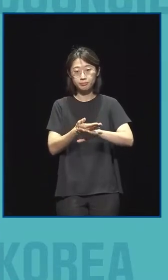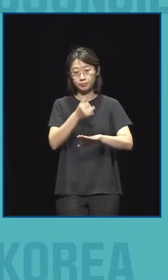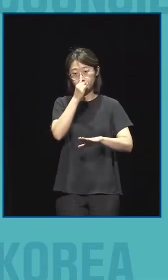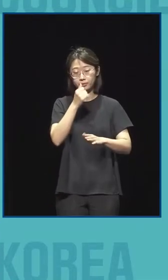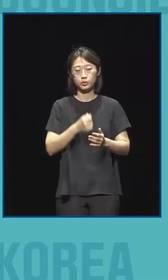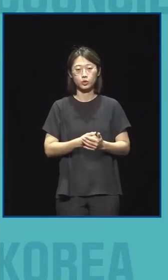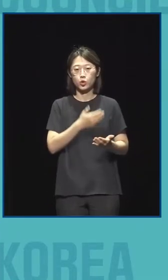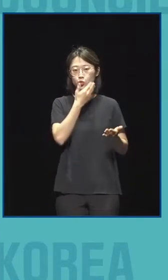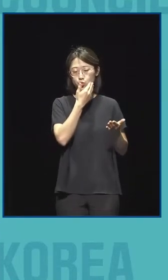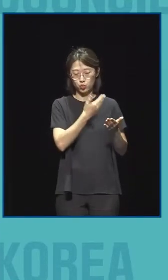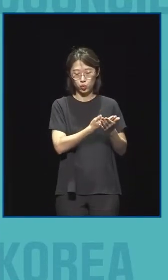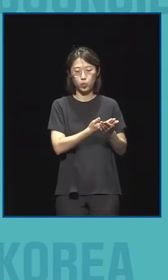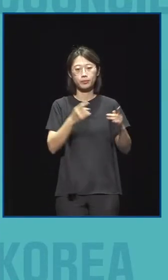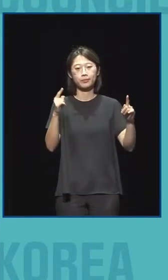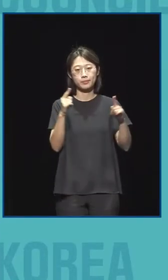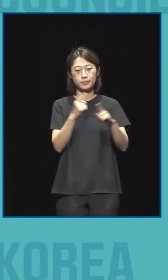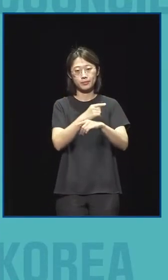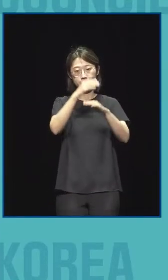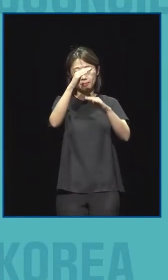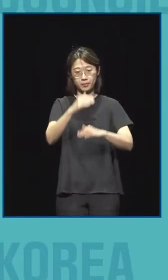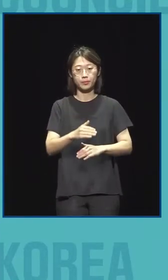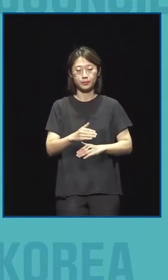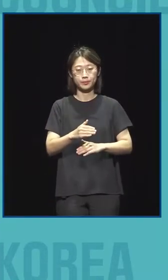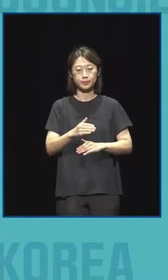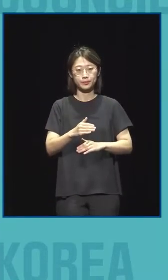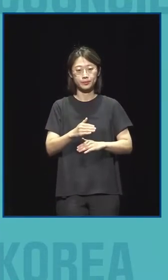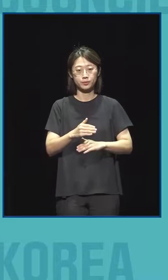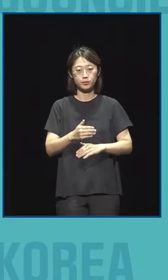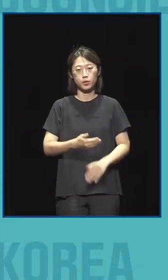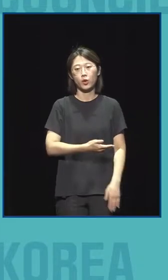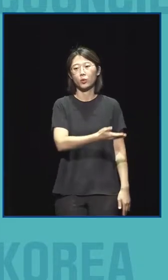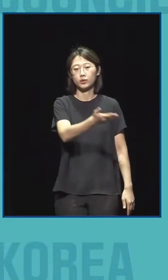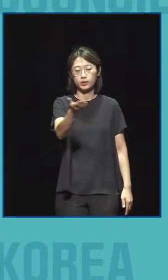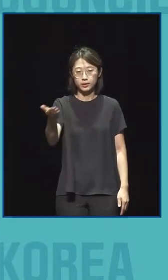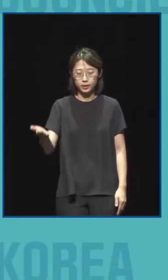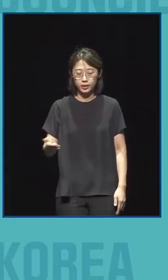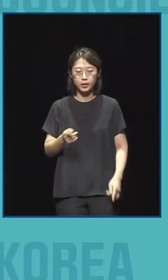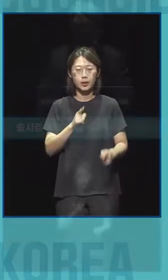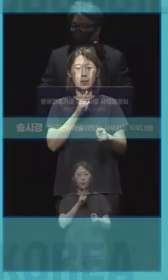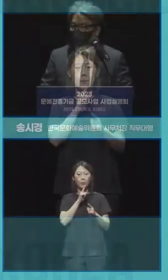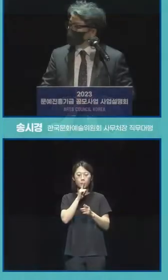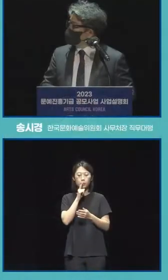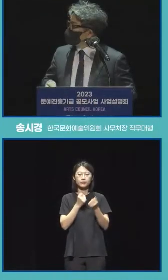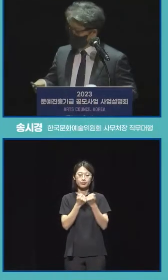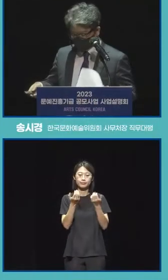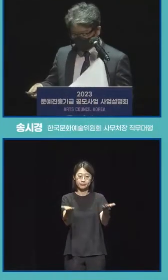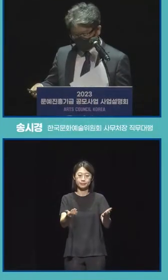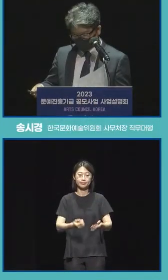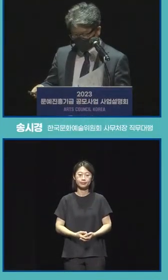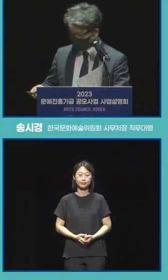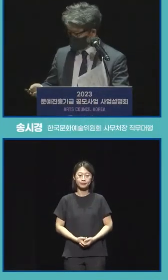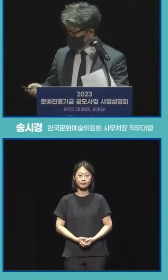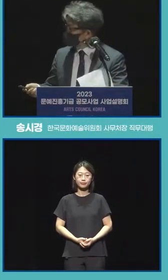주요 개선사항에 대해 예술인 여러분들께 보고드리도록 하겠습니다